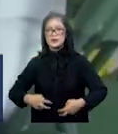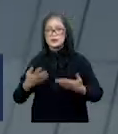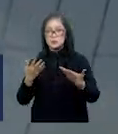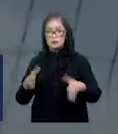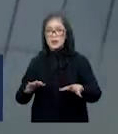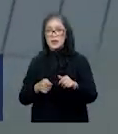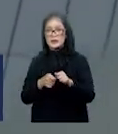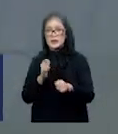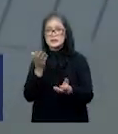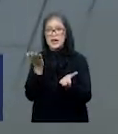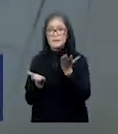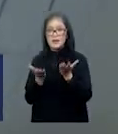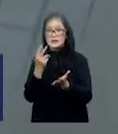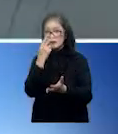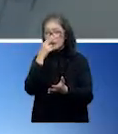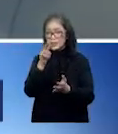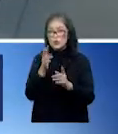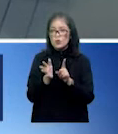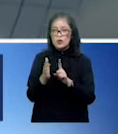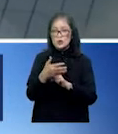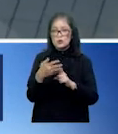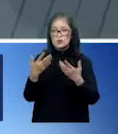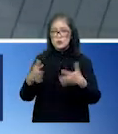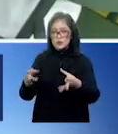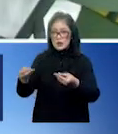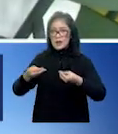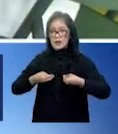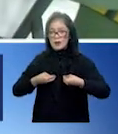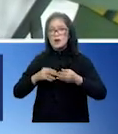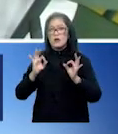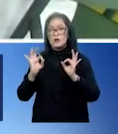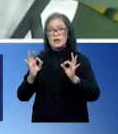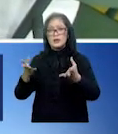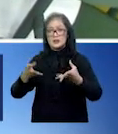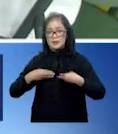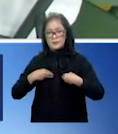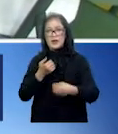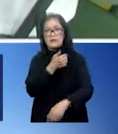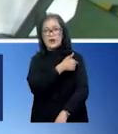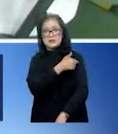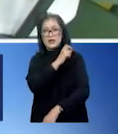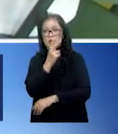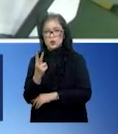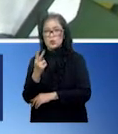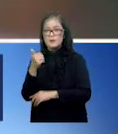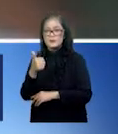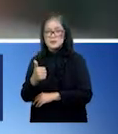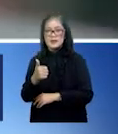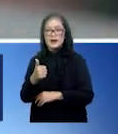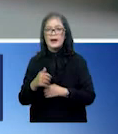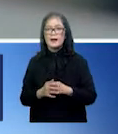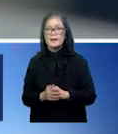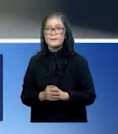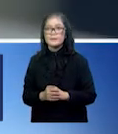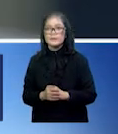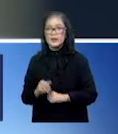di aplikasi Peduli Lindungi sehingga mereka dinilai layak untuk mendapatkan vaksinasi booster dosis kedua. Dan memang kegiatan vaksinasi